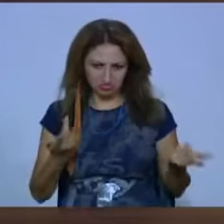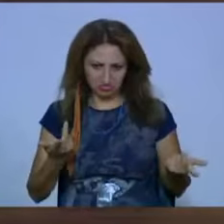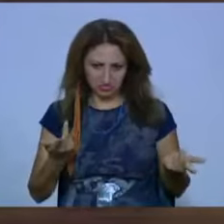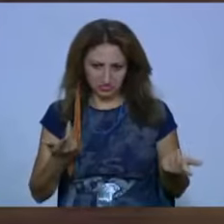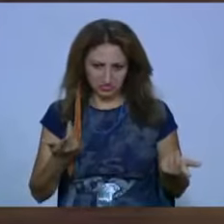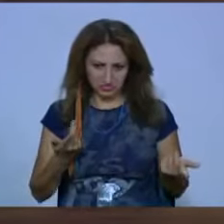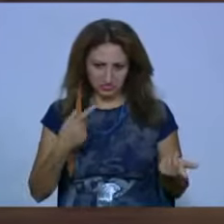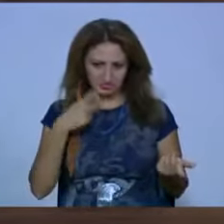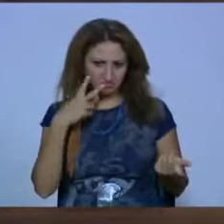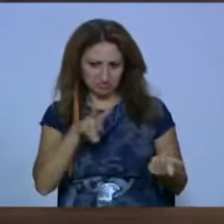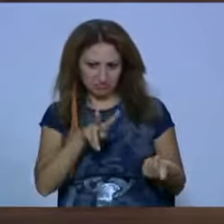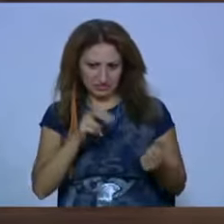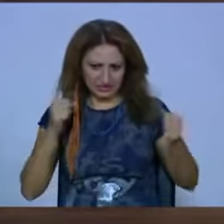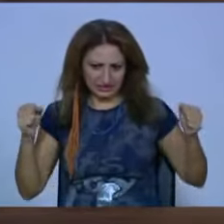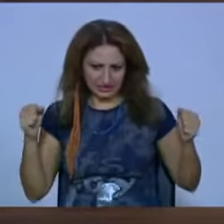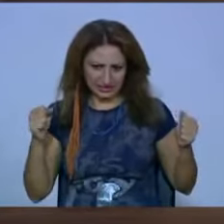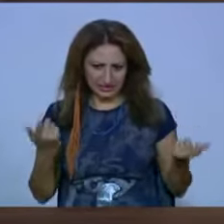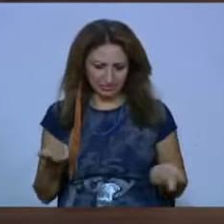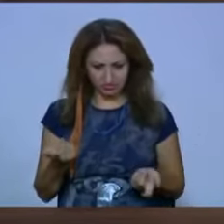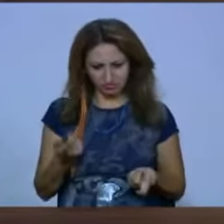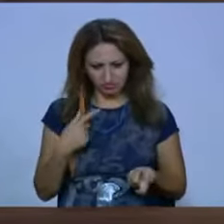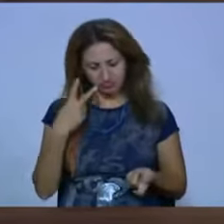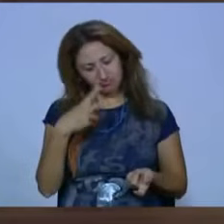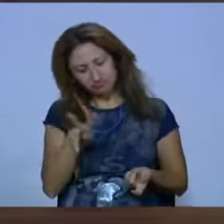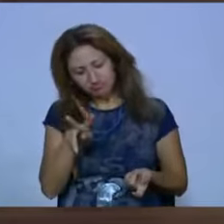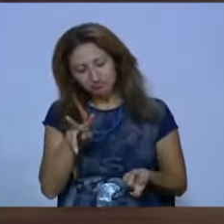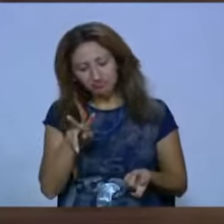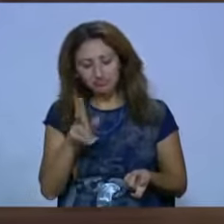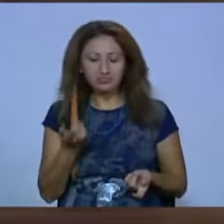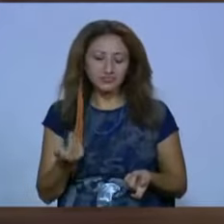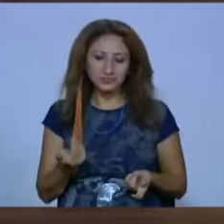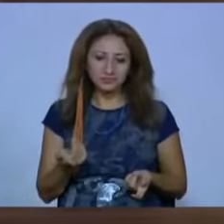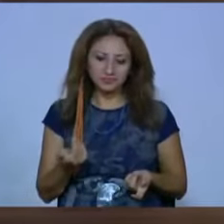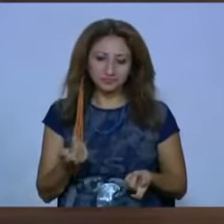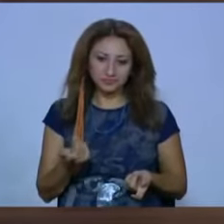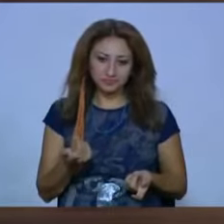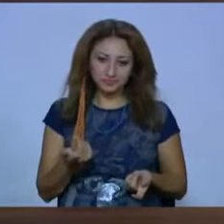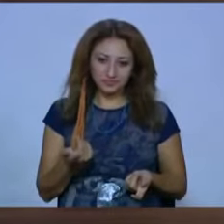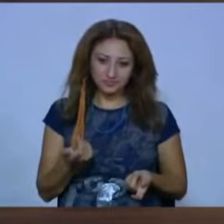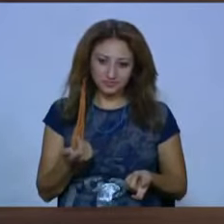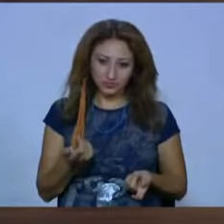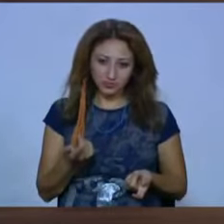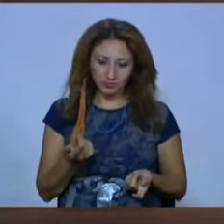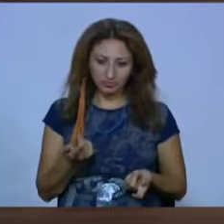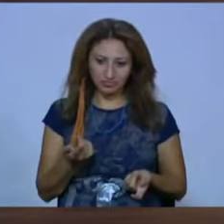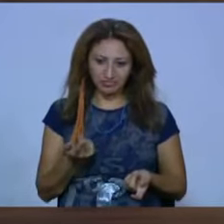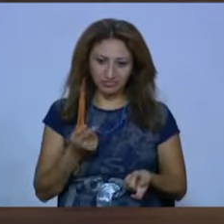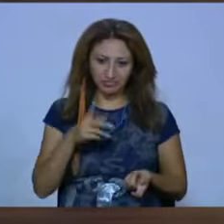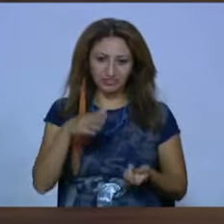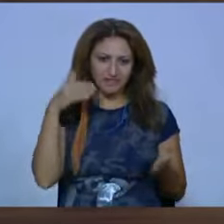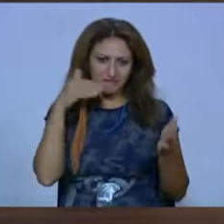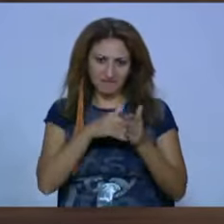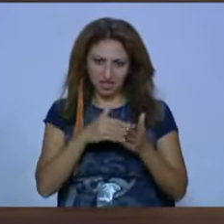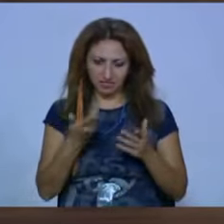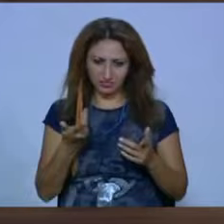كده. انا اول ما طلعت ده لفت نظري جدا، انا ما هو ما كانش كان مش طلع في حاجه يعني، بس انا في الاخر